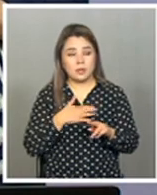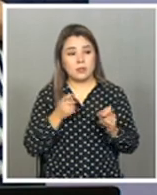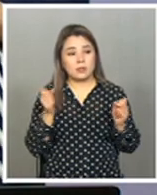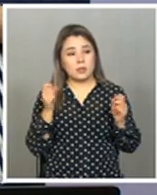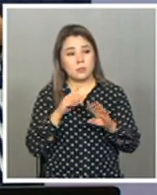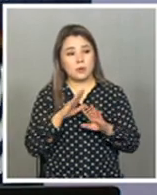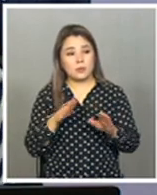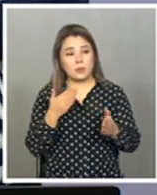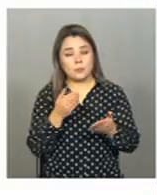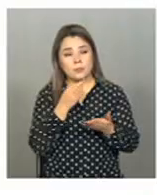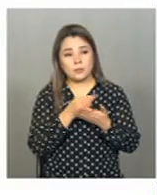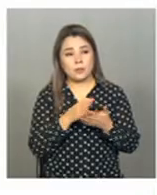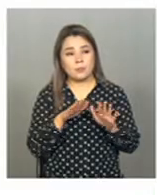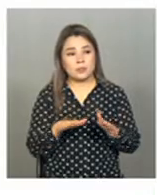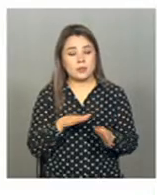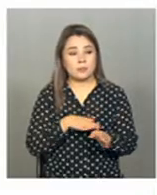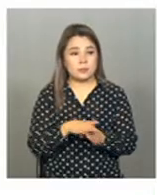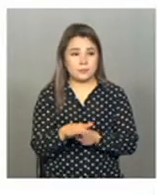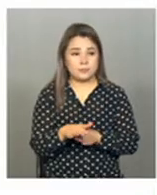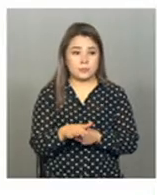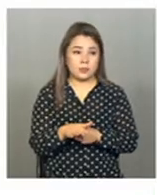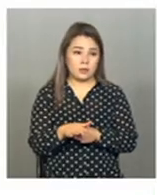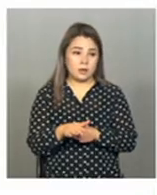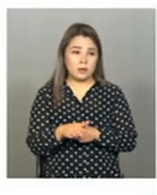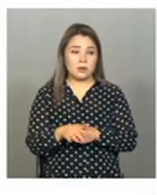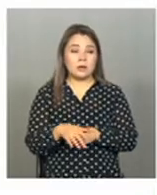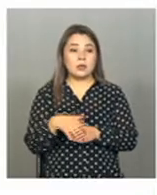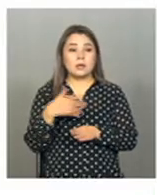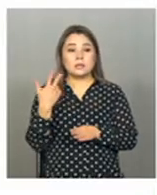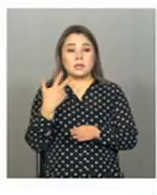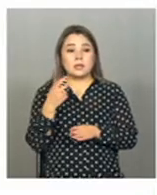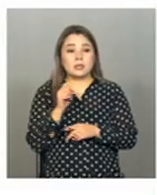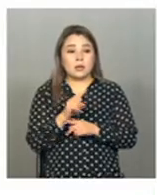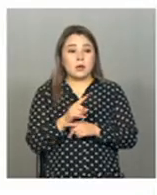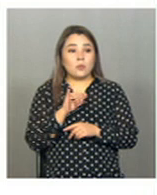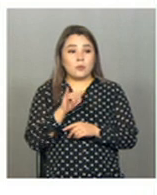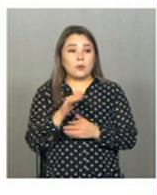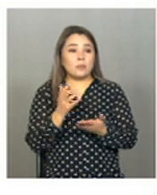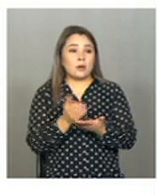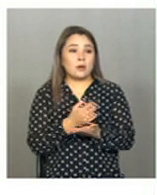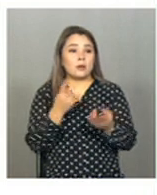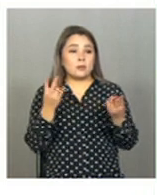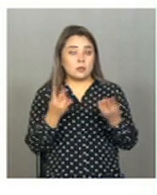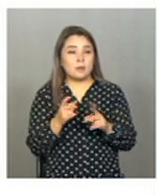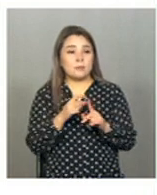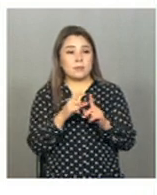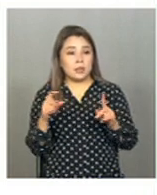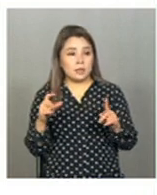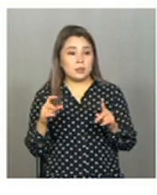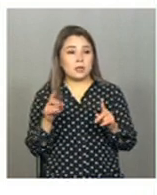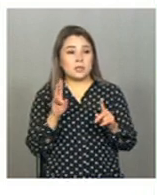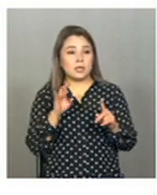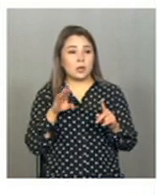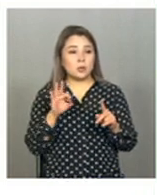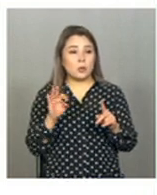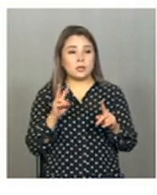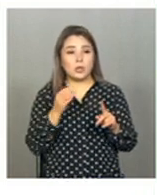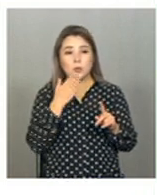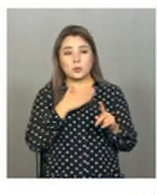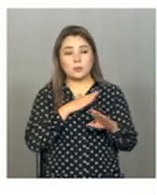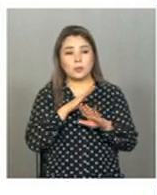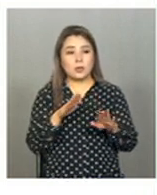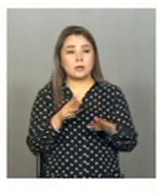неопределенное местоимение. Третье задание. У вас должно получиться предложение «никто не любит ходить